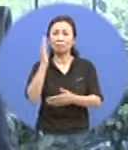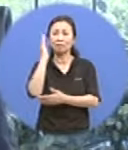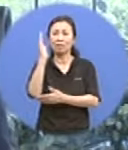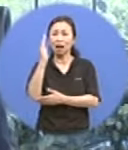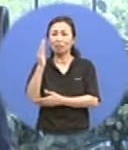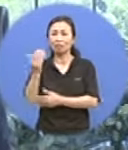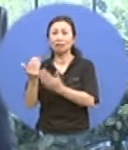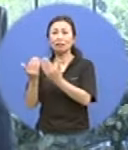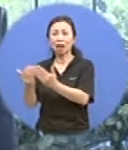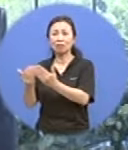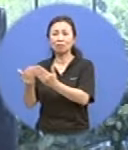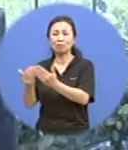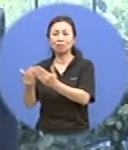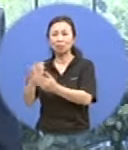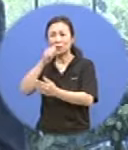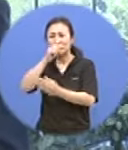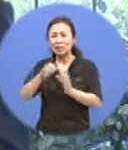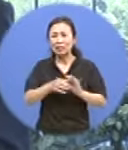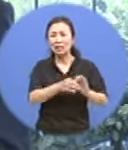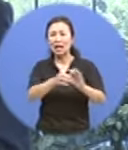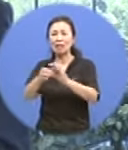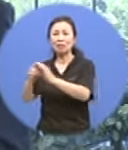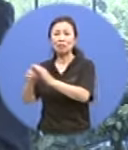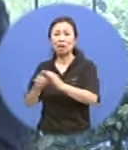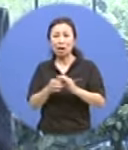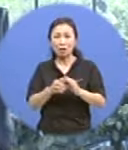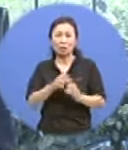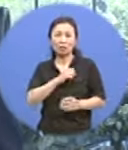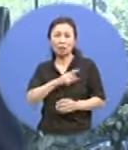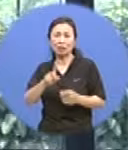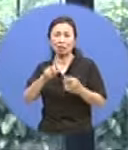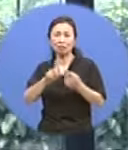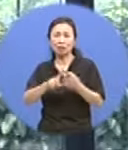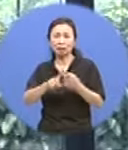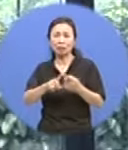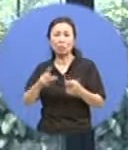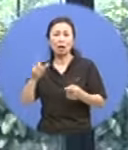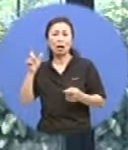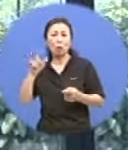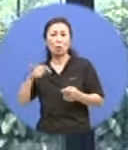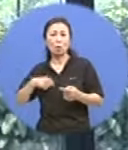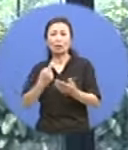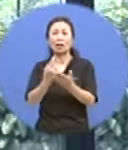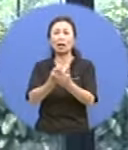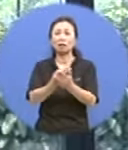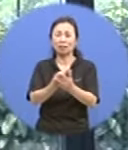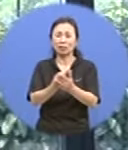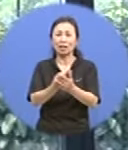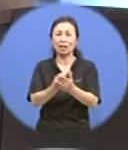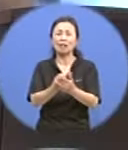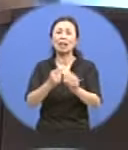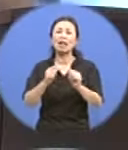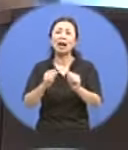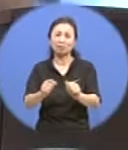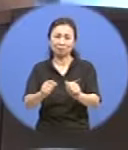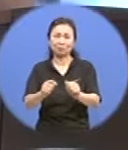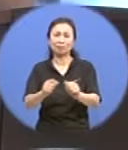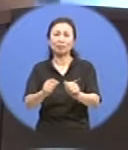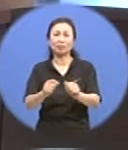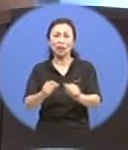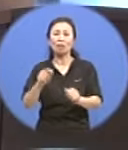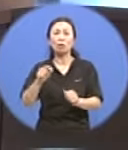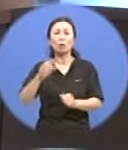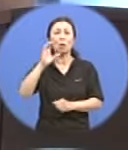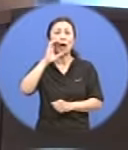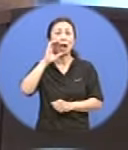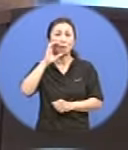形での連携、うん、これをもっともっと積極的に我々も参画をしてやっていって、和歌山をですね、まあ、世界の和